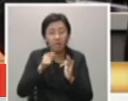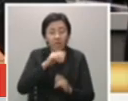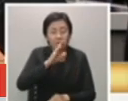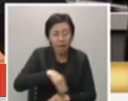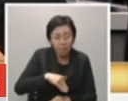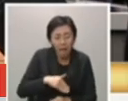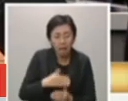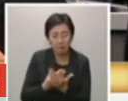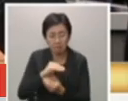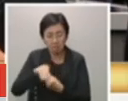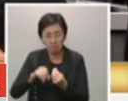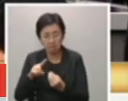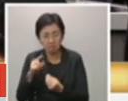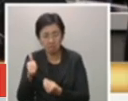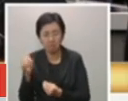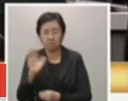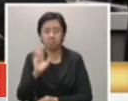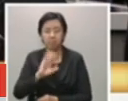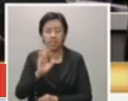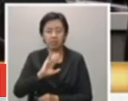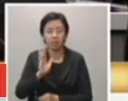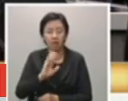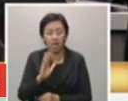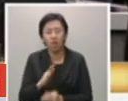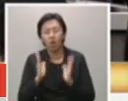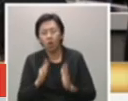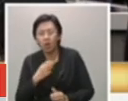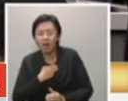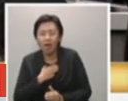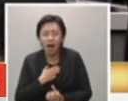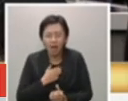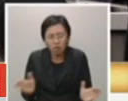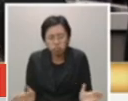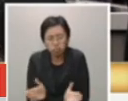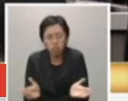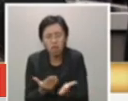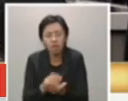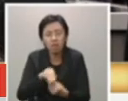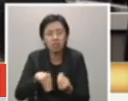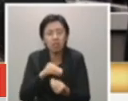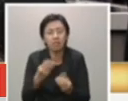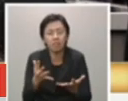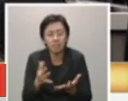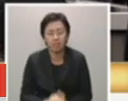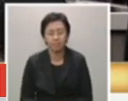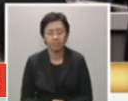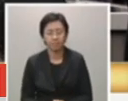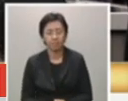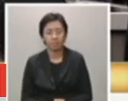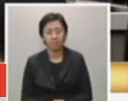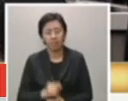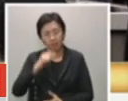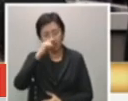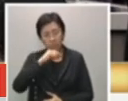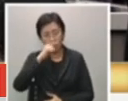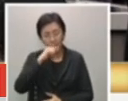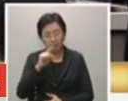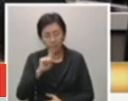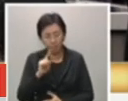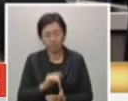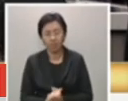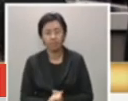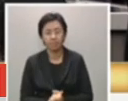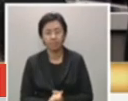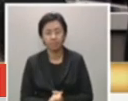บบเศรษฐกิจนะครับมันทำให้ไม่เกิดแรงจูงใจในการขับเคลื่อนเศรษฐกิจปรากฏการณ์ที่เกิดขึ้นกับประเทศไทยเขาเรียกว่า